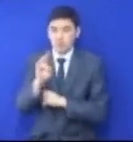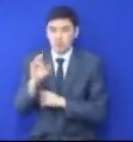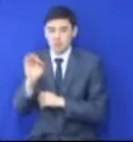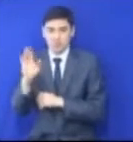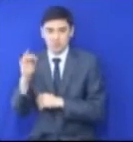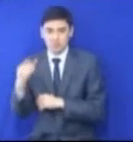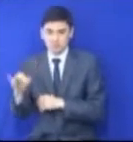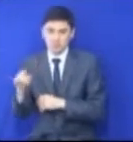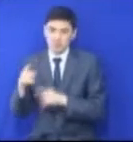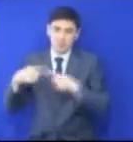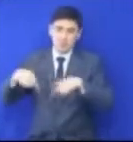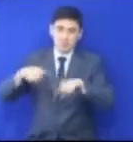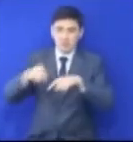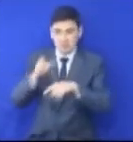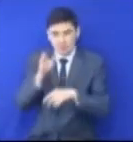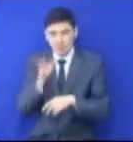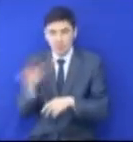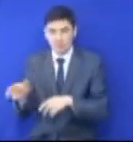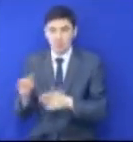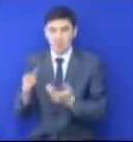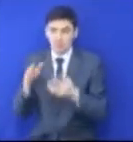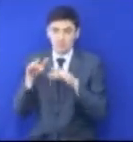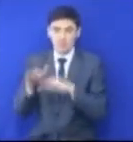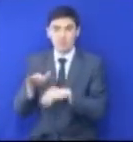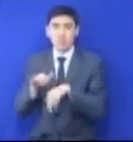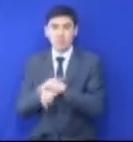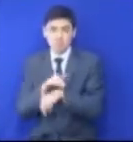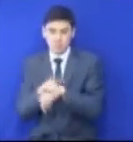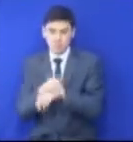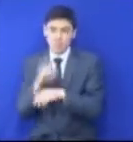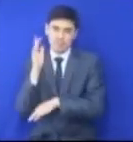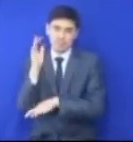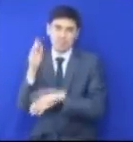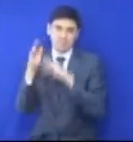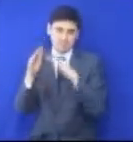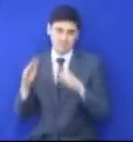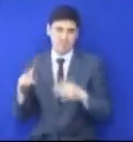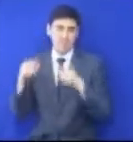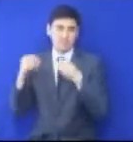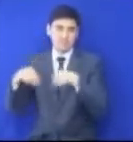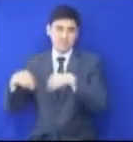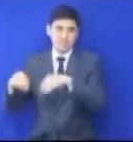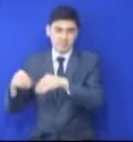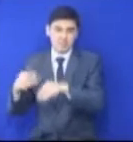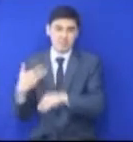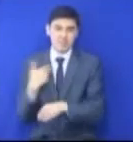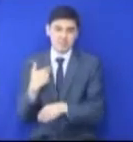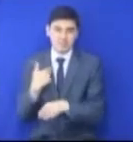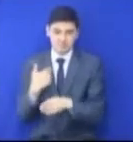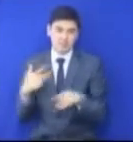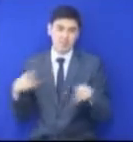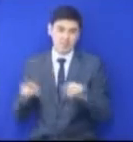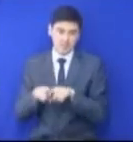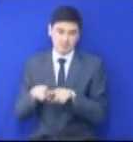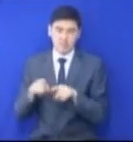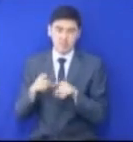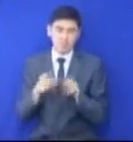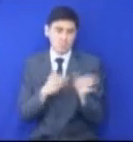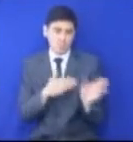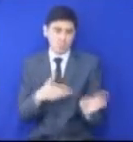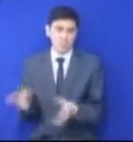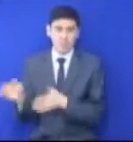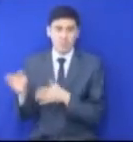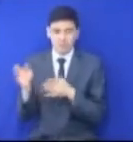предприятие, коллективом выходит с добрыми делами по посадке деревьев. Хотелось бы, чтобы такие акции были повсеместные